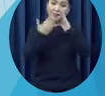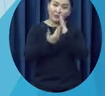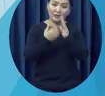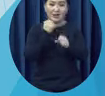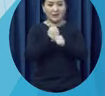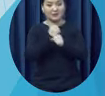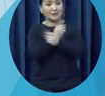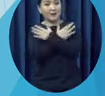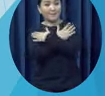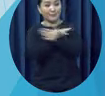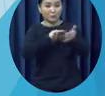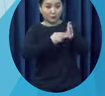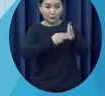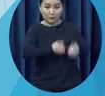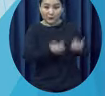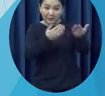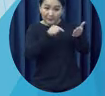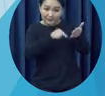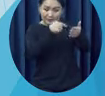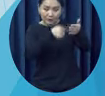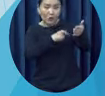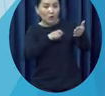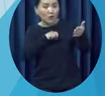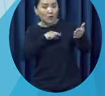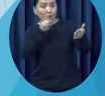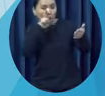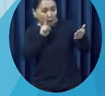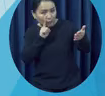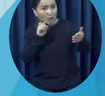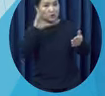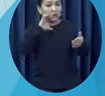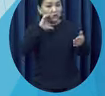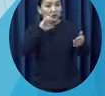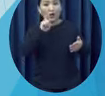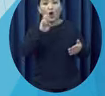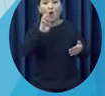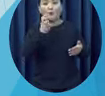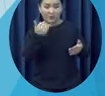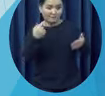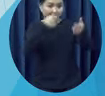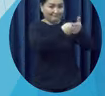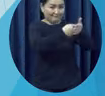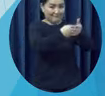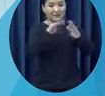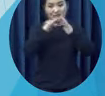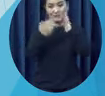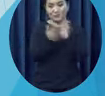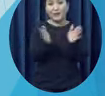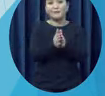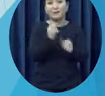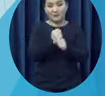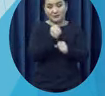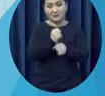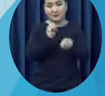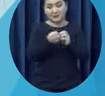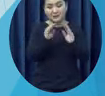амралтын төлөвлөгөө гаргах, төлөвлөгөөндөө өөрийнхөө сонирхол хоббиг тусгах хэрэгтэй. Ялангуяа гэр бүлэрээ ингэж хамтын ажиллагаа хийх нь гэр